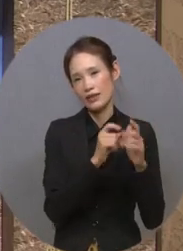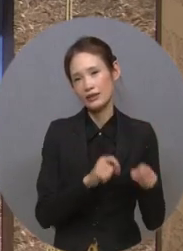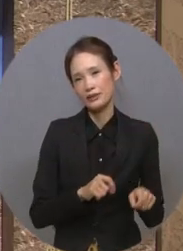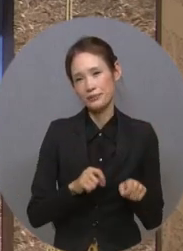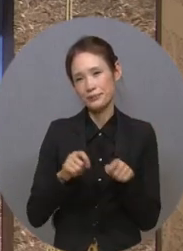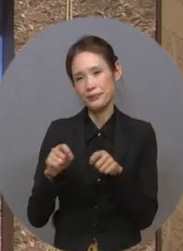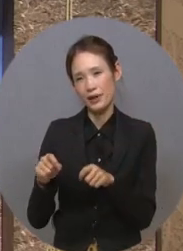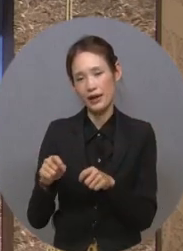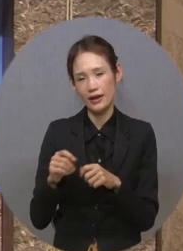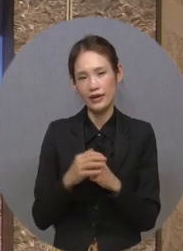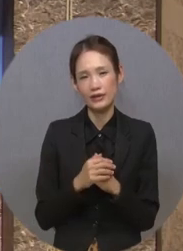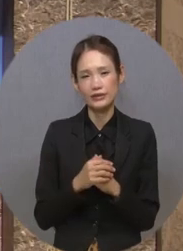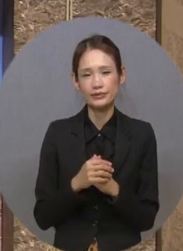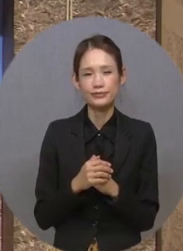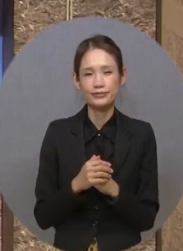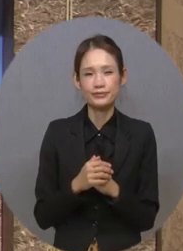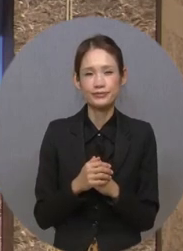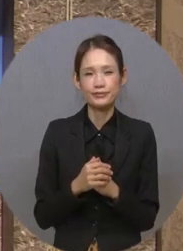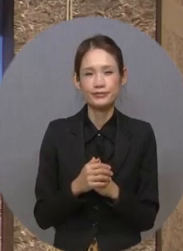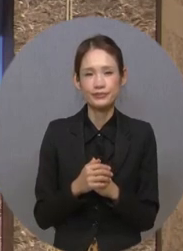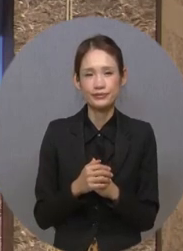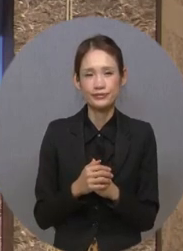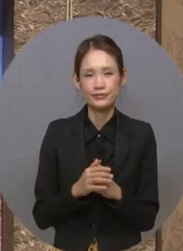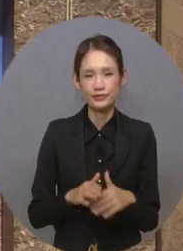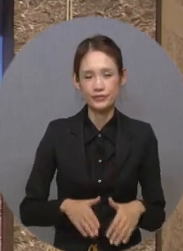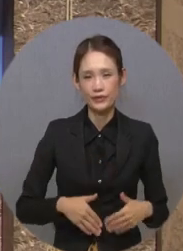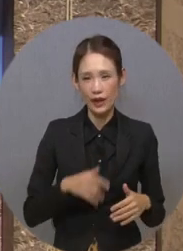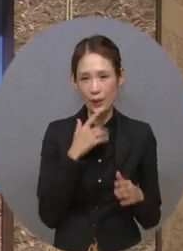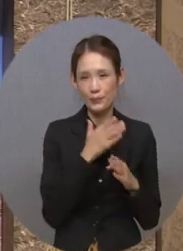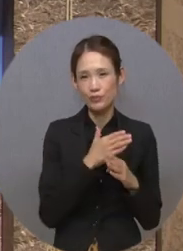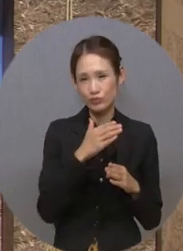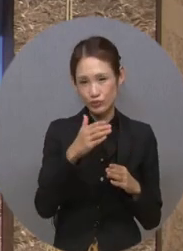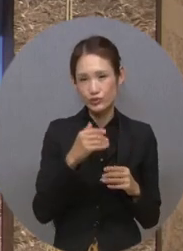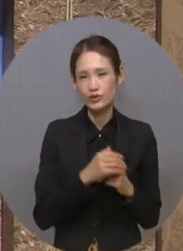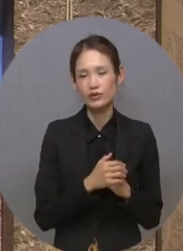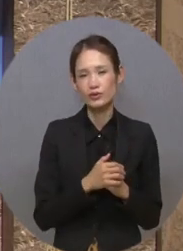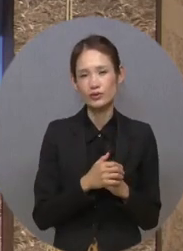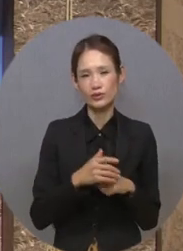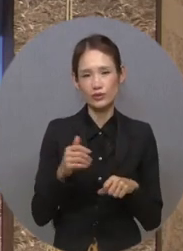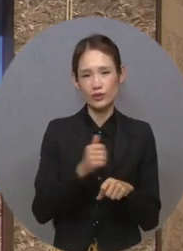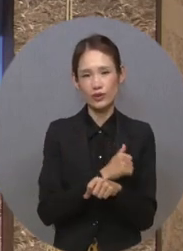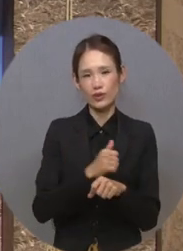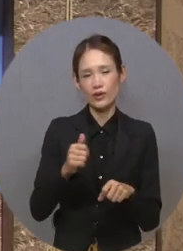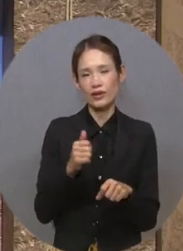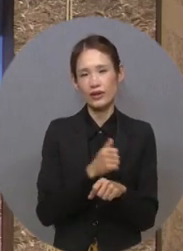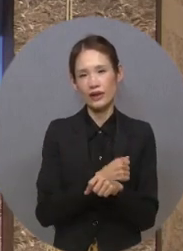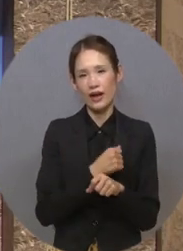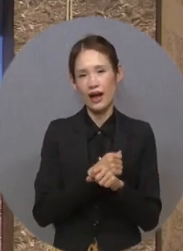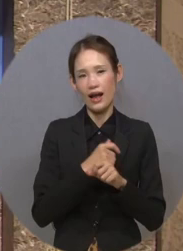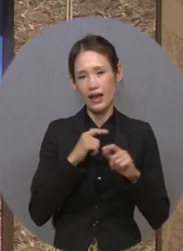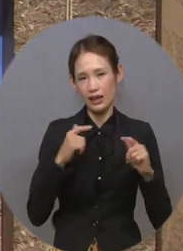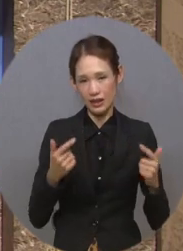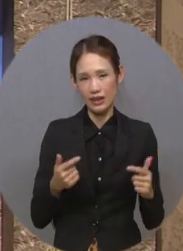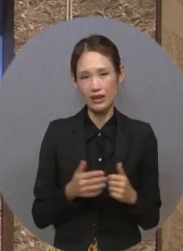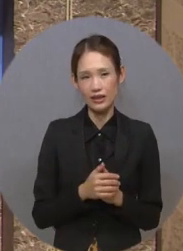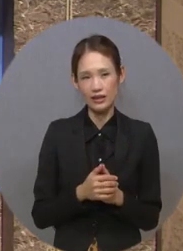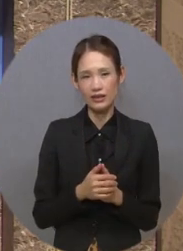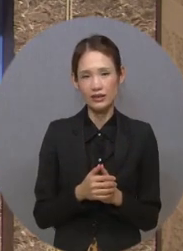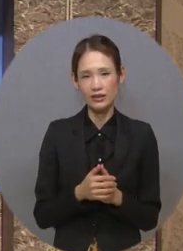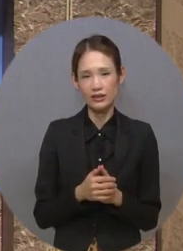예. 근데 지금은 이제 우리도 남과북이 뭐 이렇게 뭐 아직 왕래는 안 하지만 그래도 네.